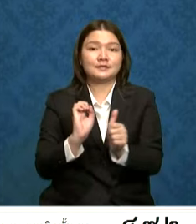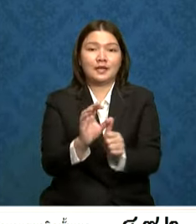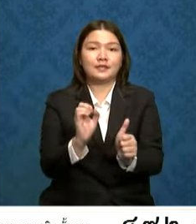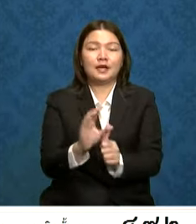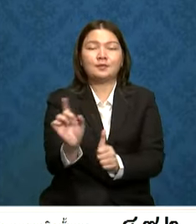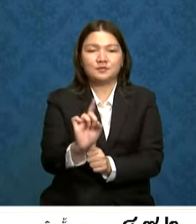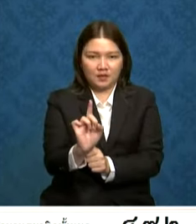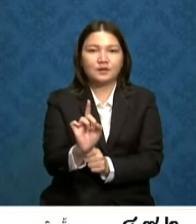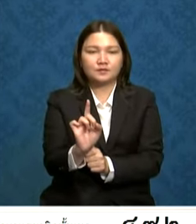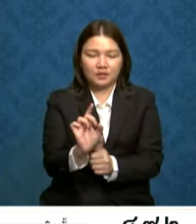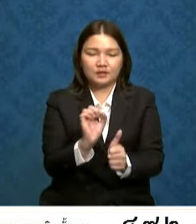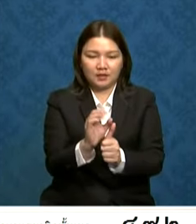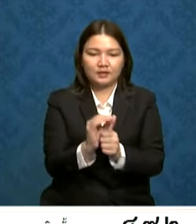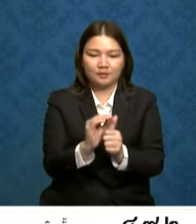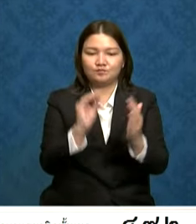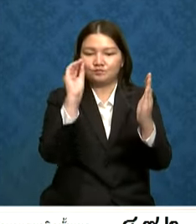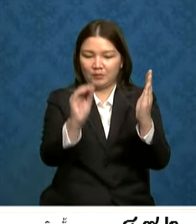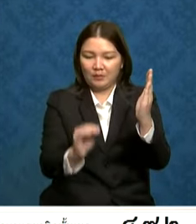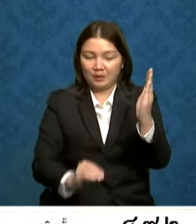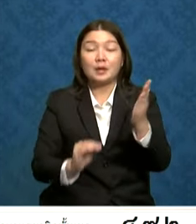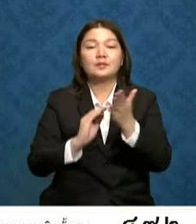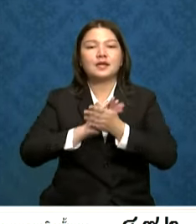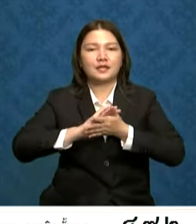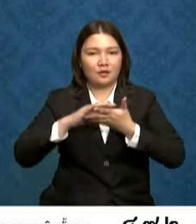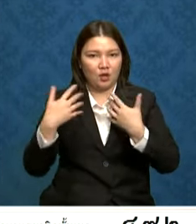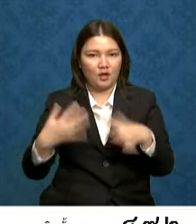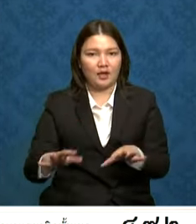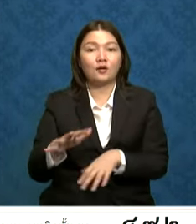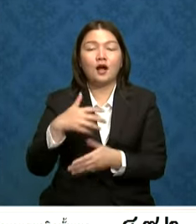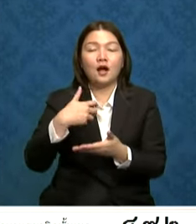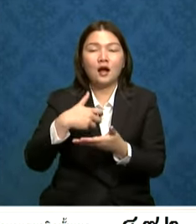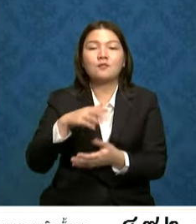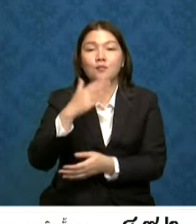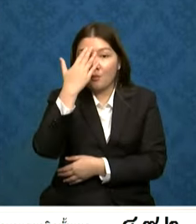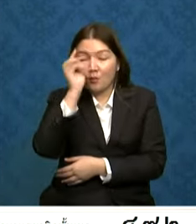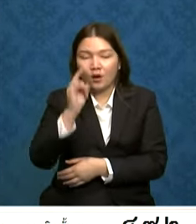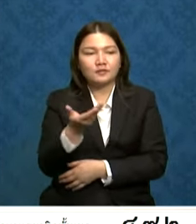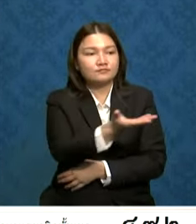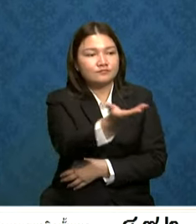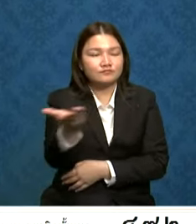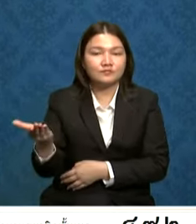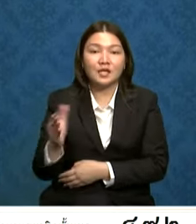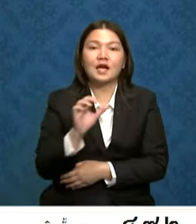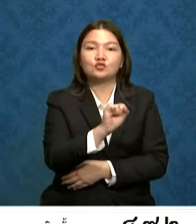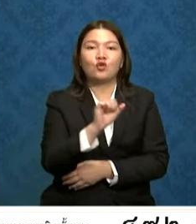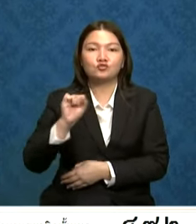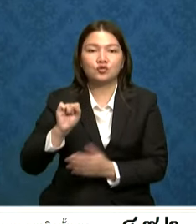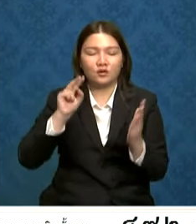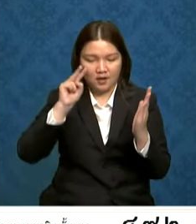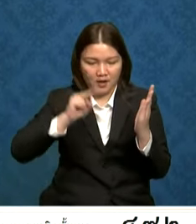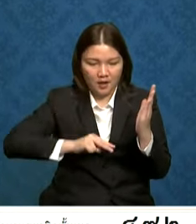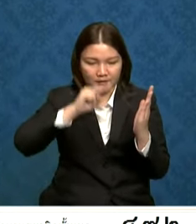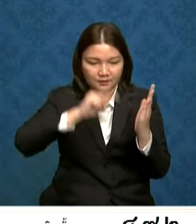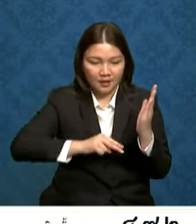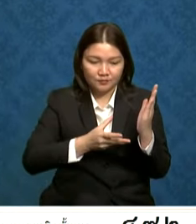ในทุกๆมิติไว้ด้วยเพื่อให้สภาแห่งนี้ได้ศึกษาได้เรียนรู้และ